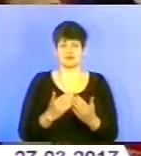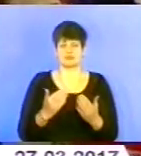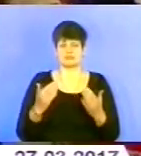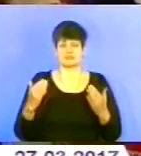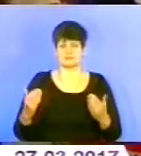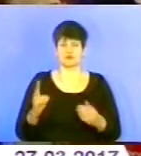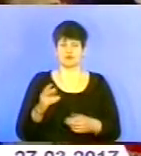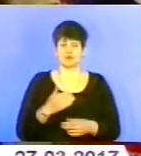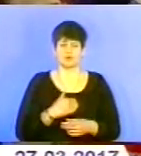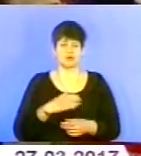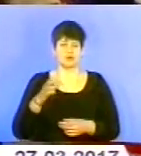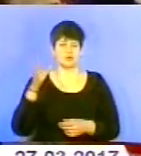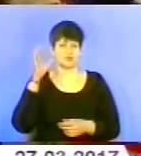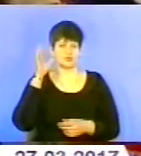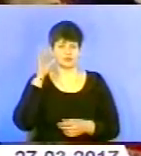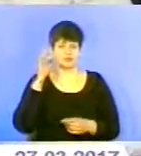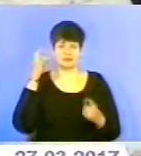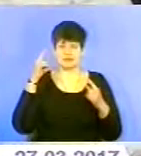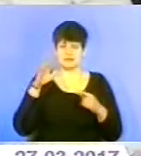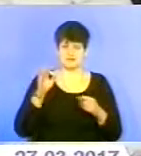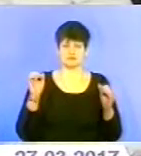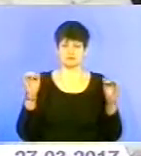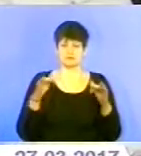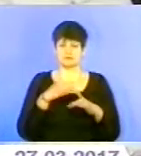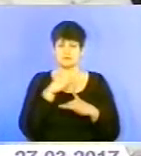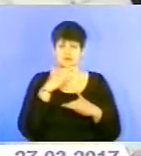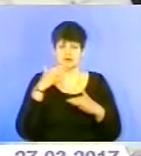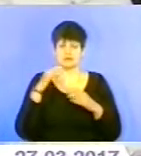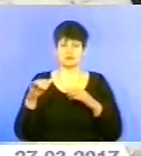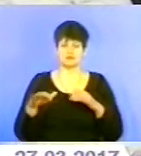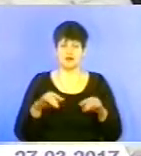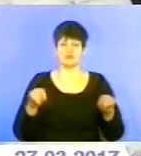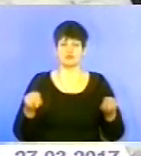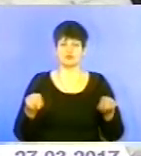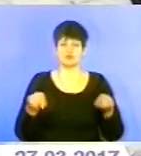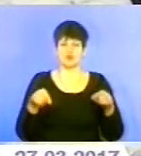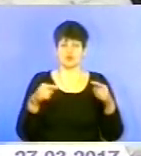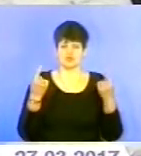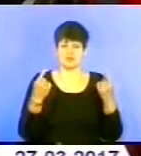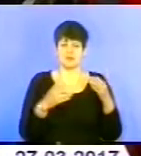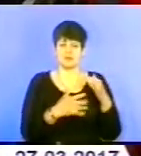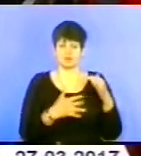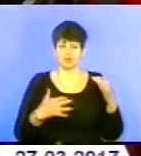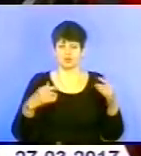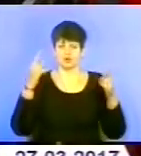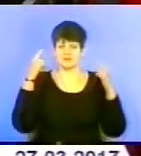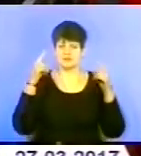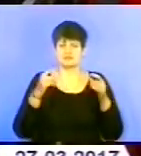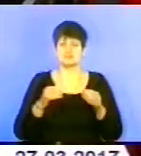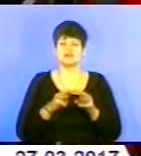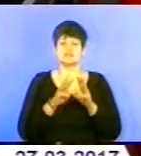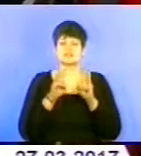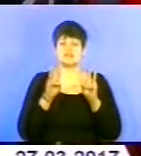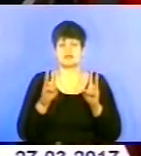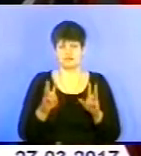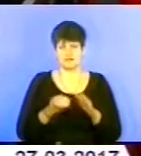Охочих послухати кобзарське мистецтво зібралось чимало, адже справа відродження кобзарства і бандурного мистецтва – свята, кажуть